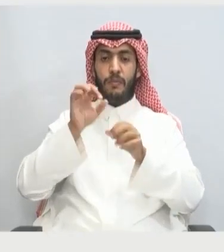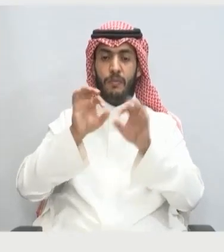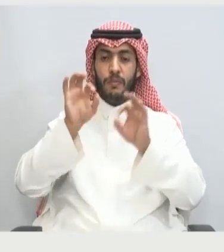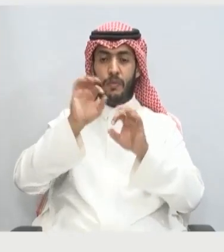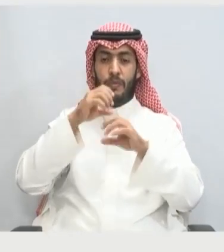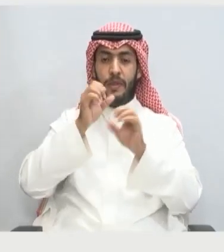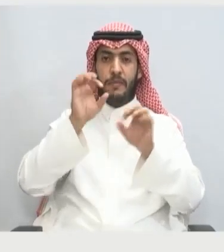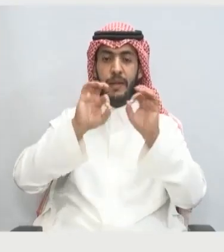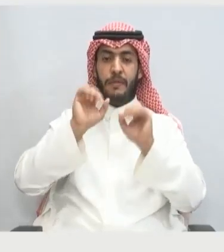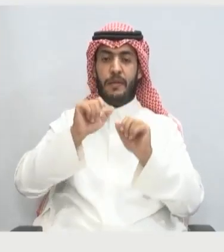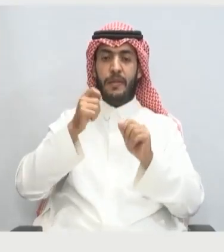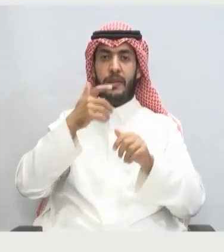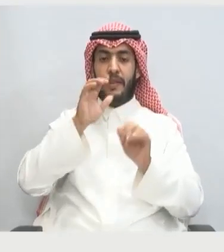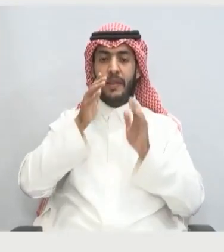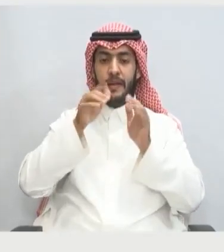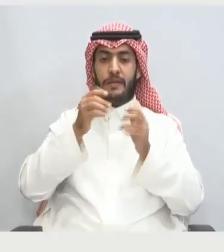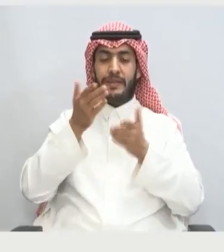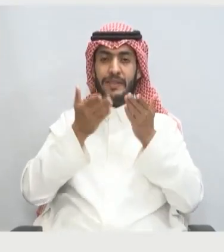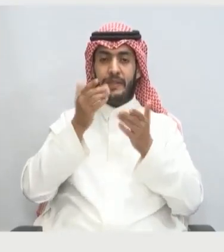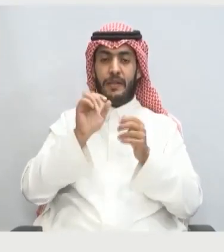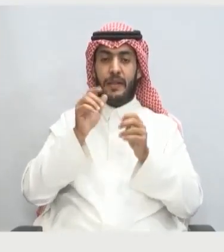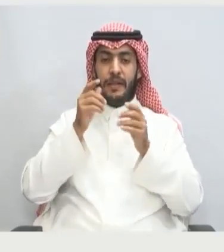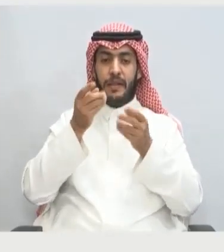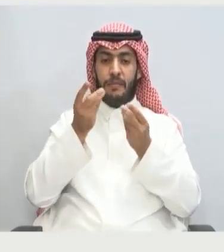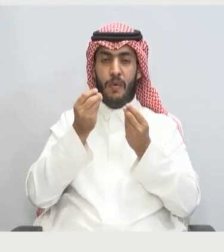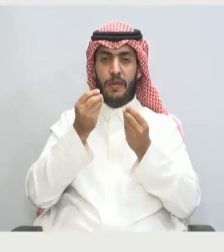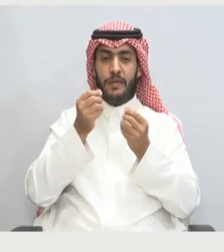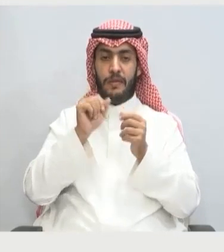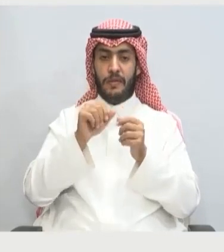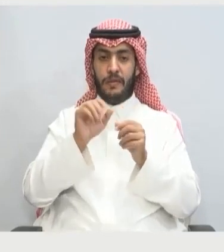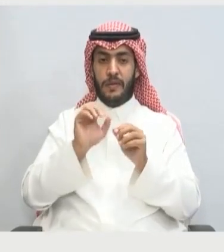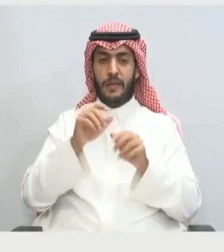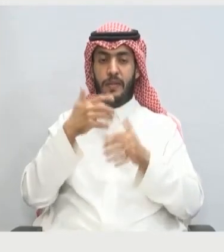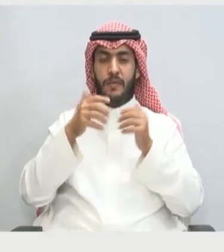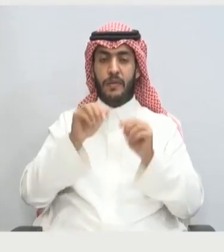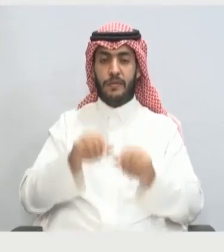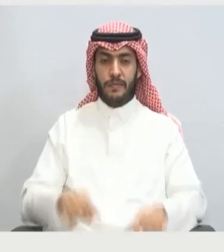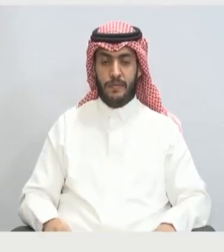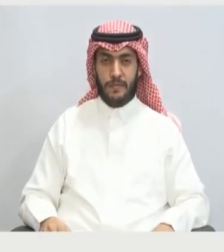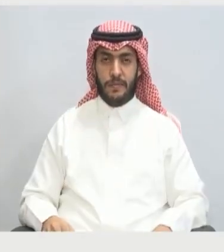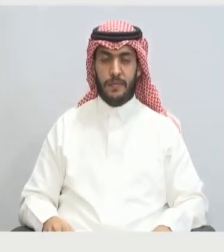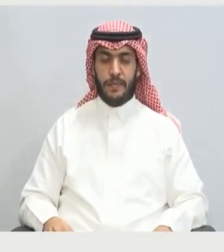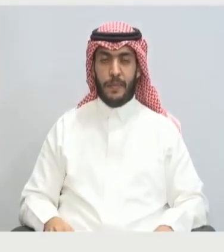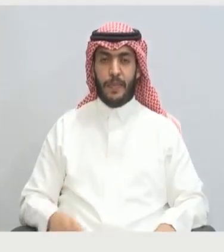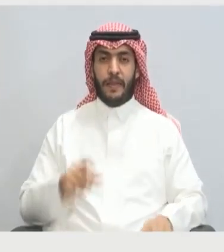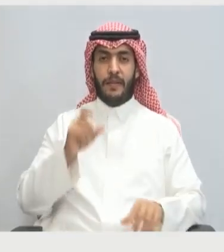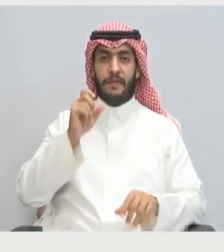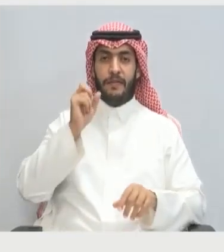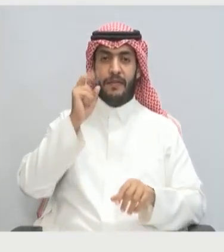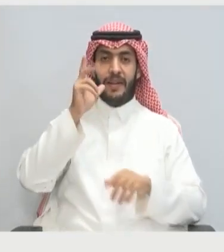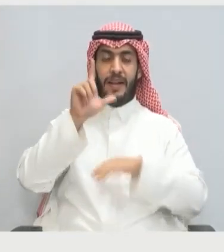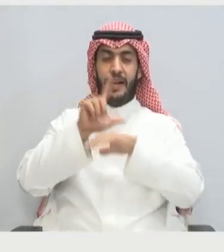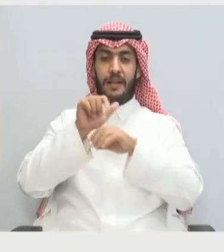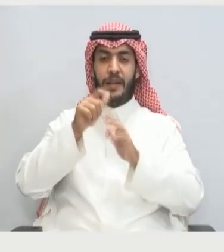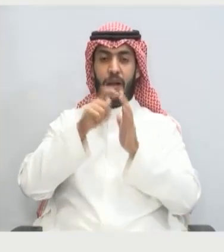التركيز في سرعه التفاعلات الكيميائيه وسنقاره بين تركيز المواد والتفاعلات فيها اذا الفكره الرئيسه في هذا